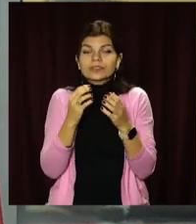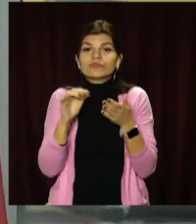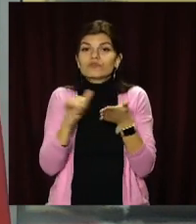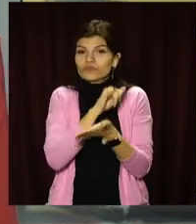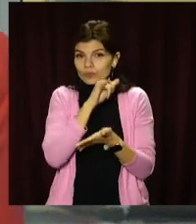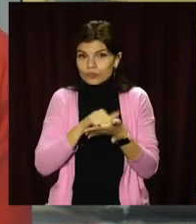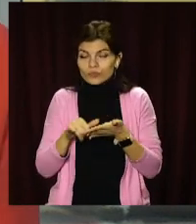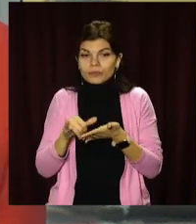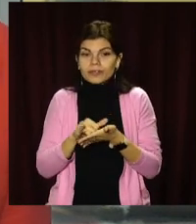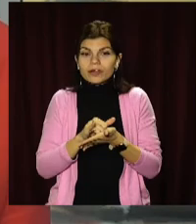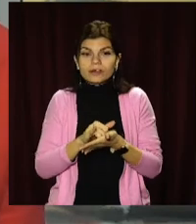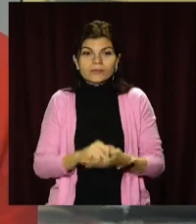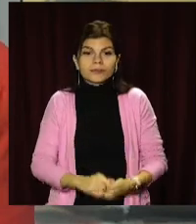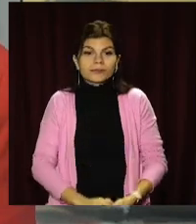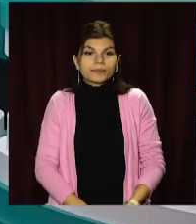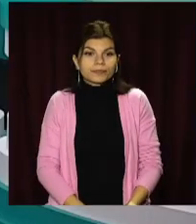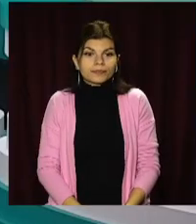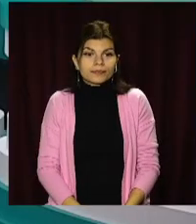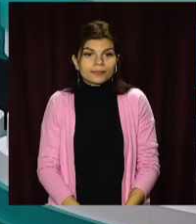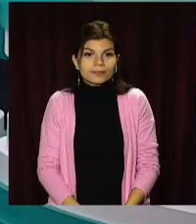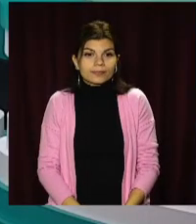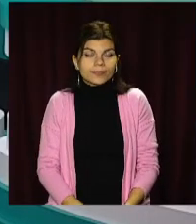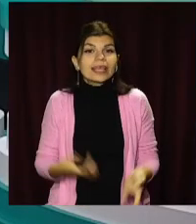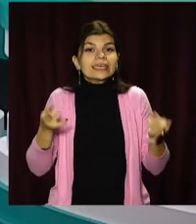та на нашому YouTube-каналі.